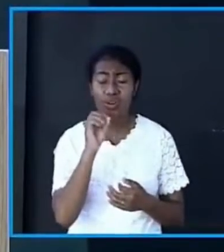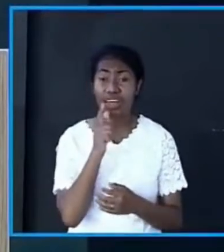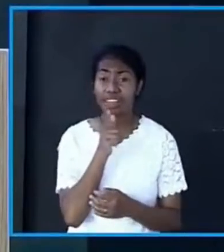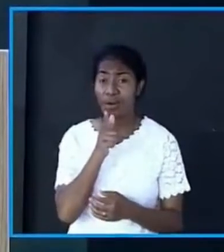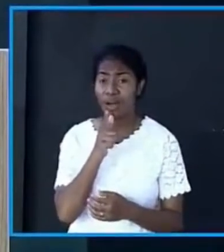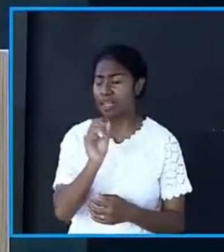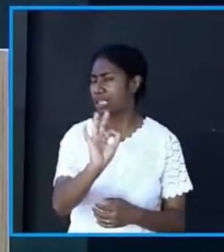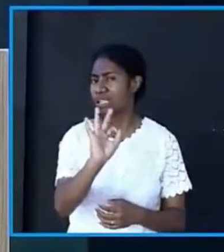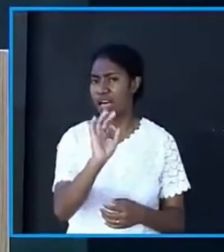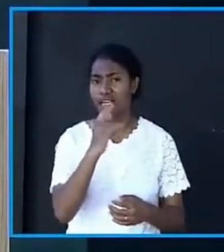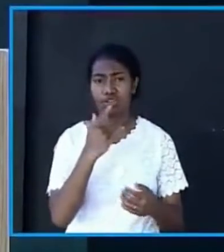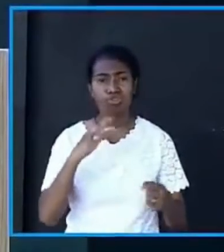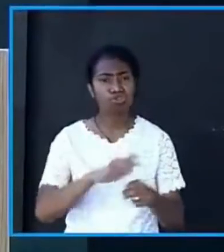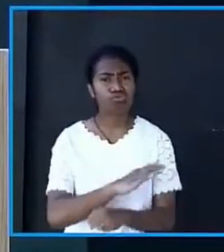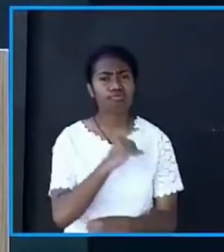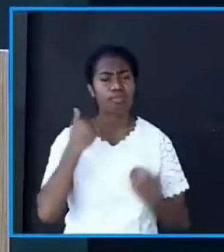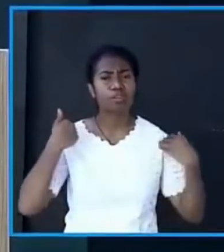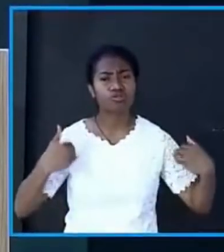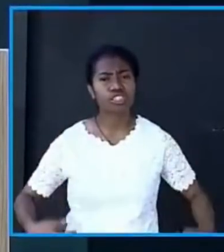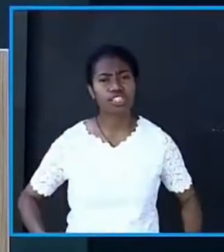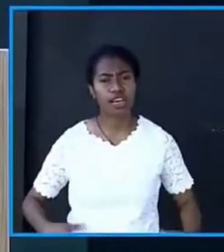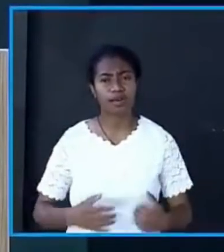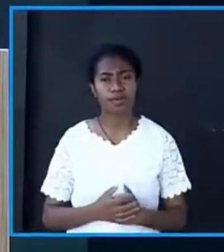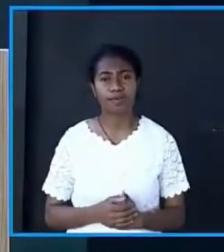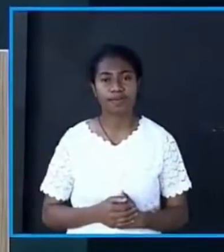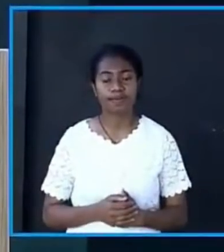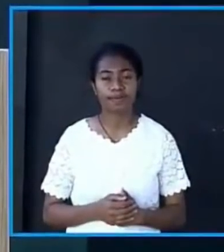manusia Hai